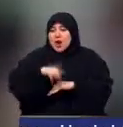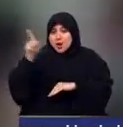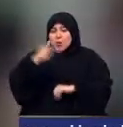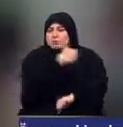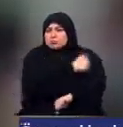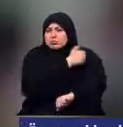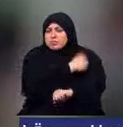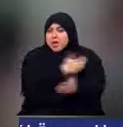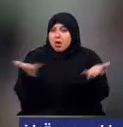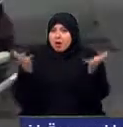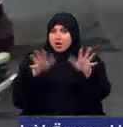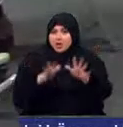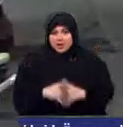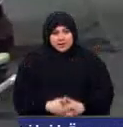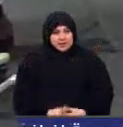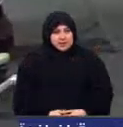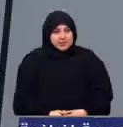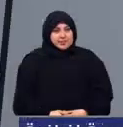الواسعة.